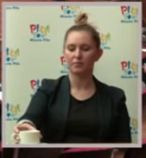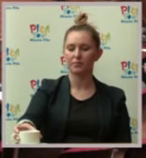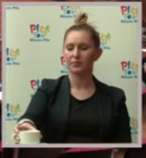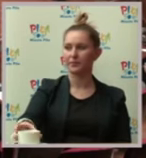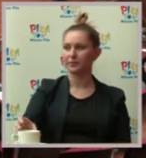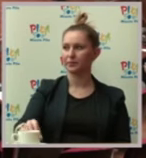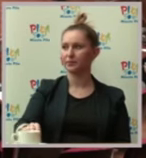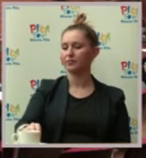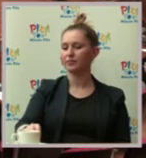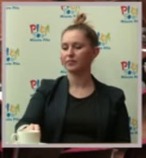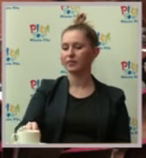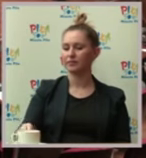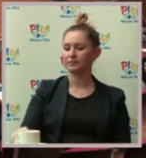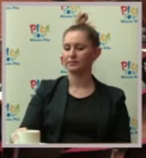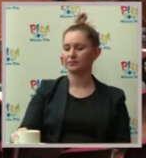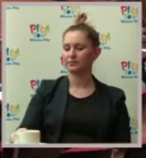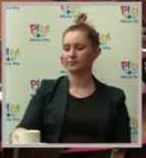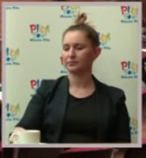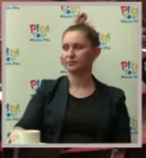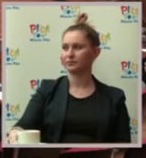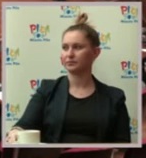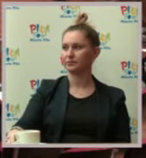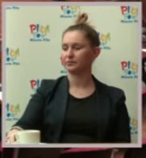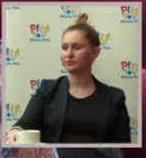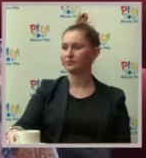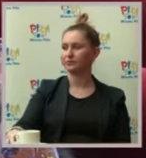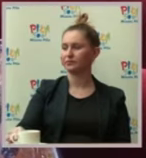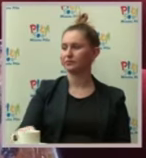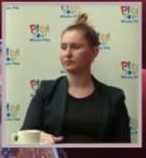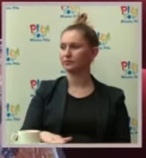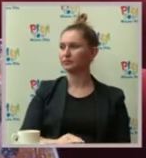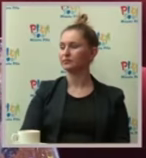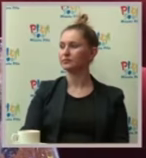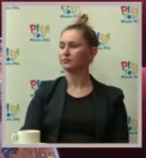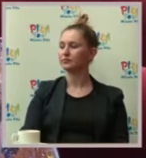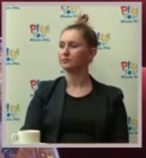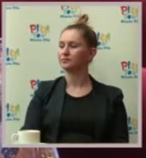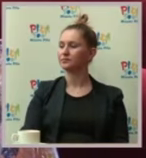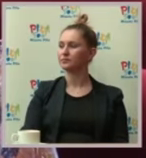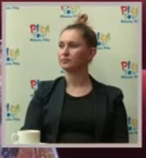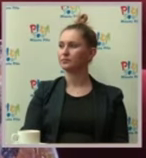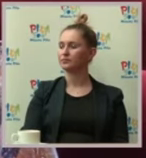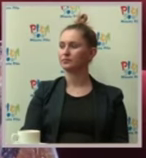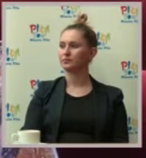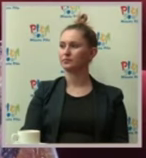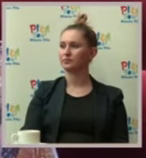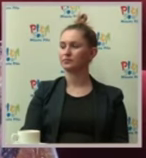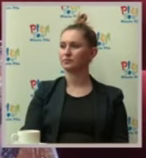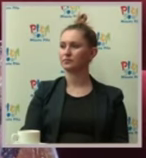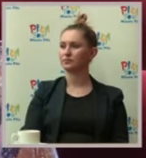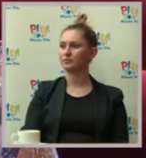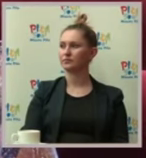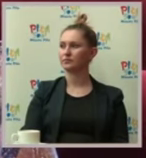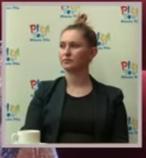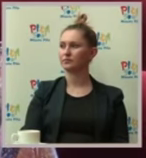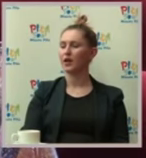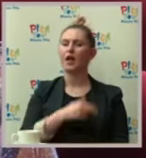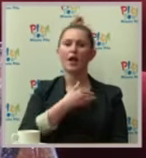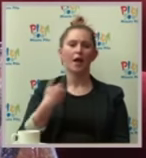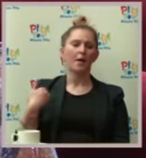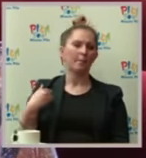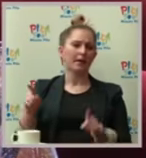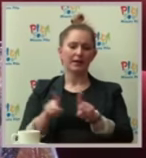opłaty w tej maksymalnej wysokości, które były w projekcie zapisane, chociaż było to wyraźnie przez pana prezydenta Szewca